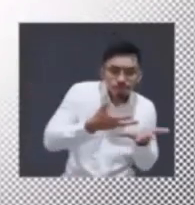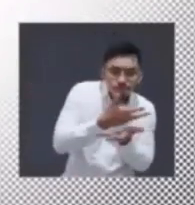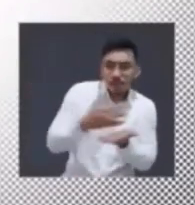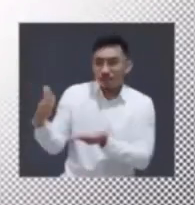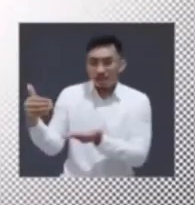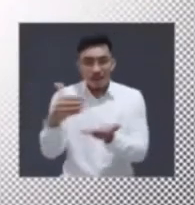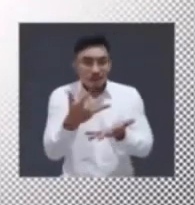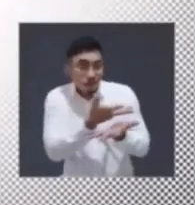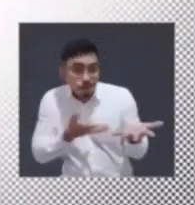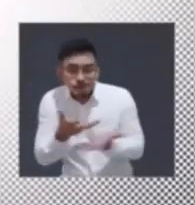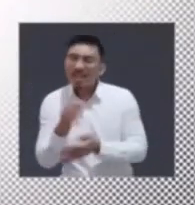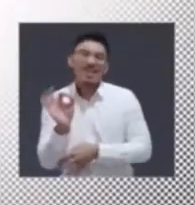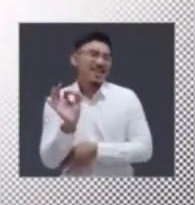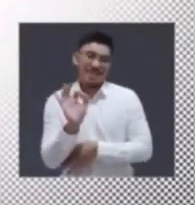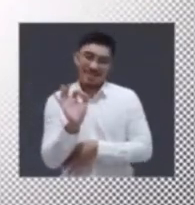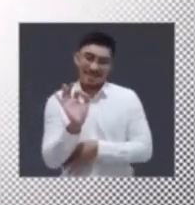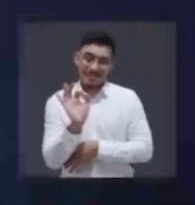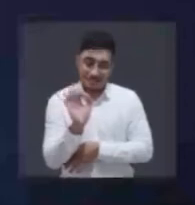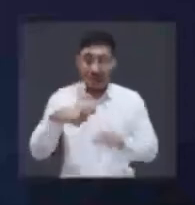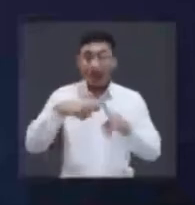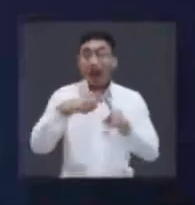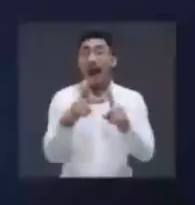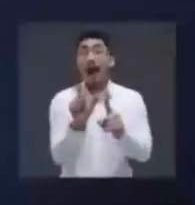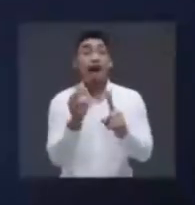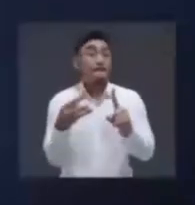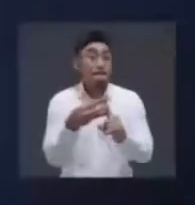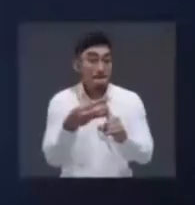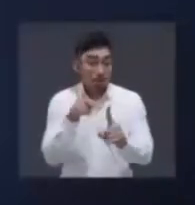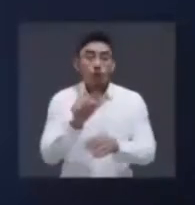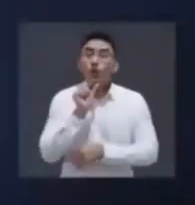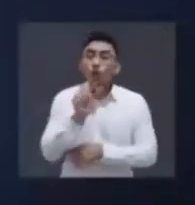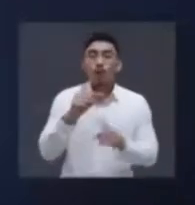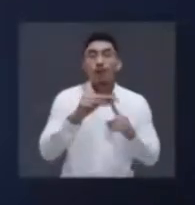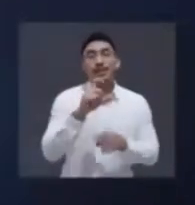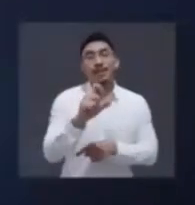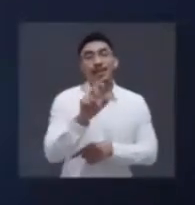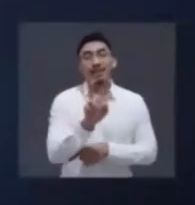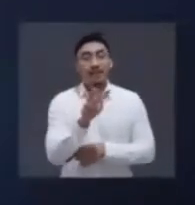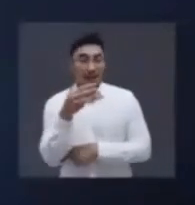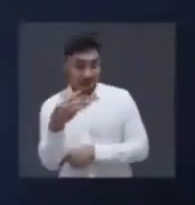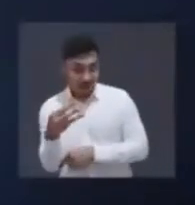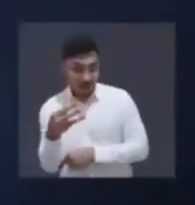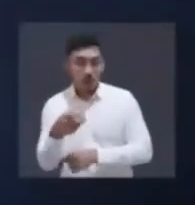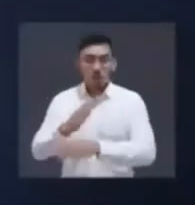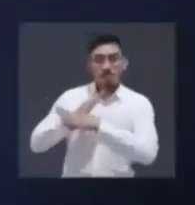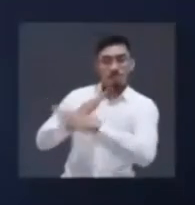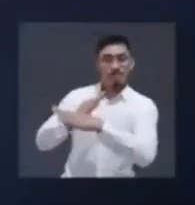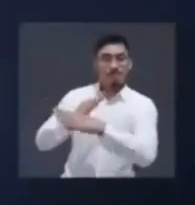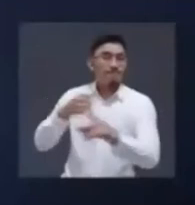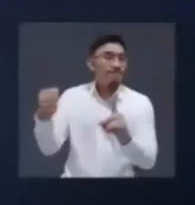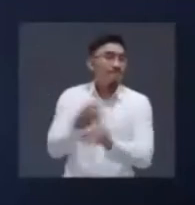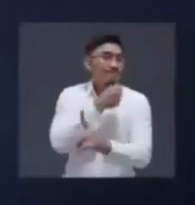pertukaran informasi pertukaran pengetahuan dan pertukaran data Oleh karena itu pihak atau nole jam untuk